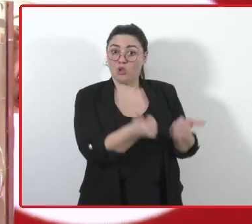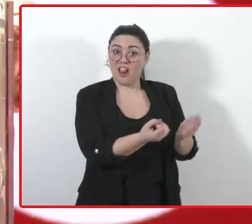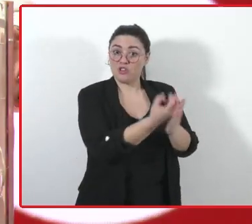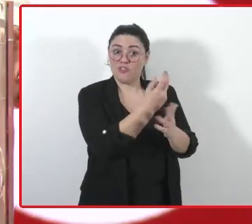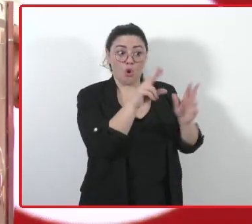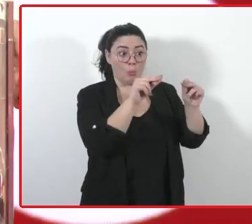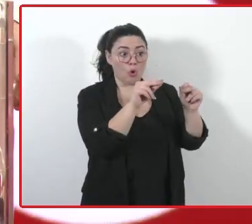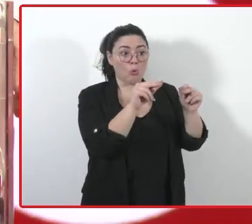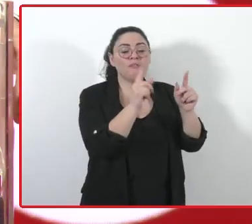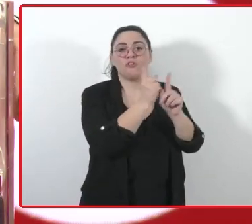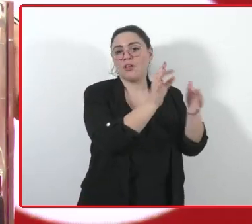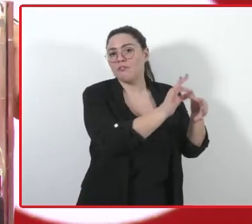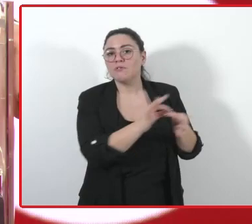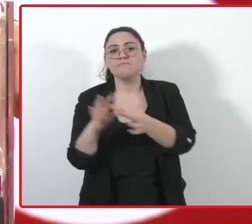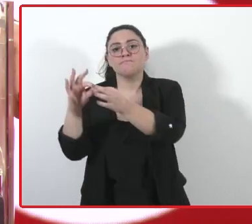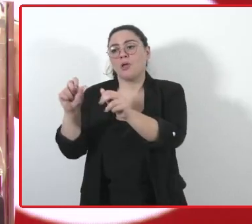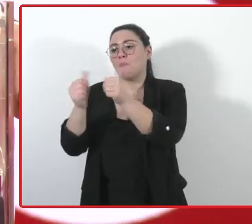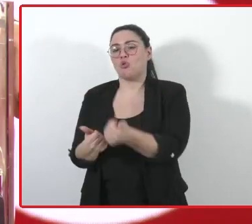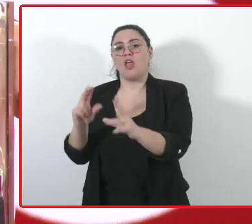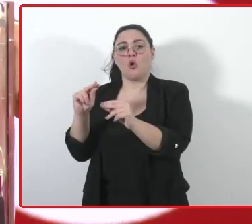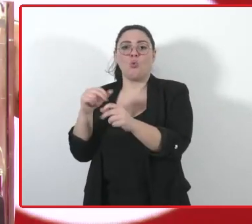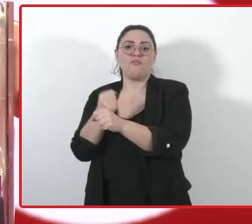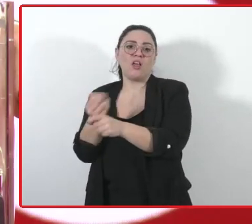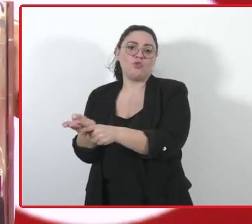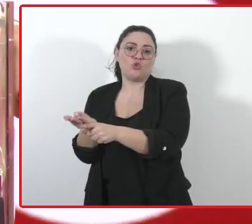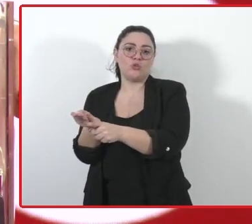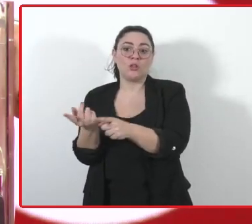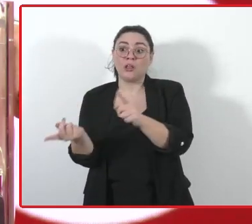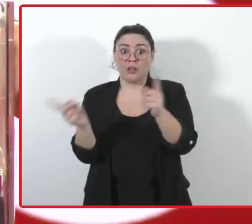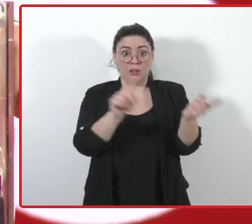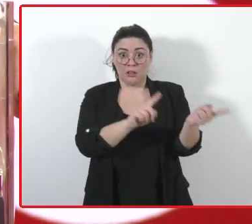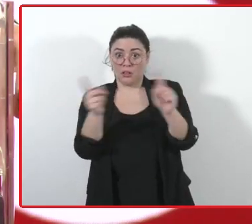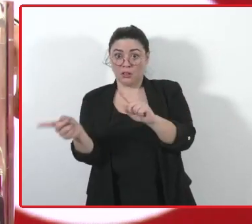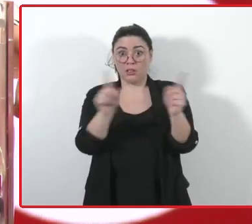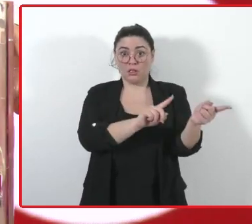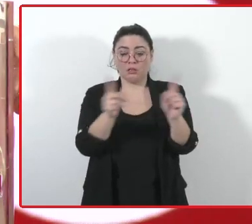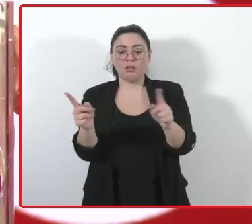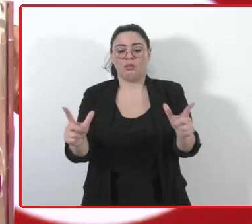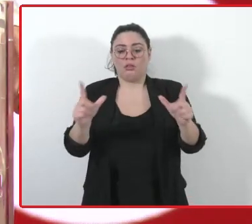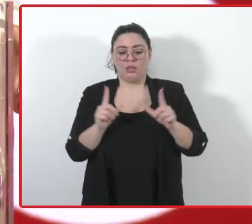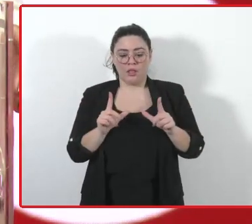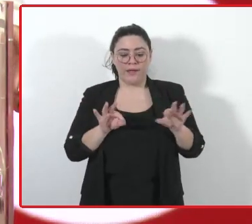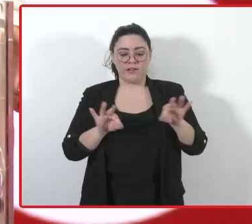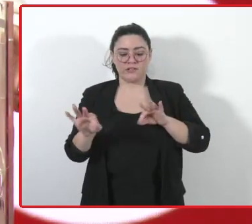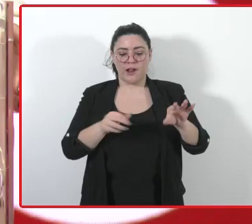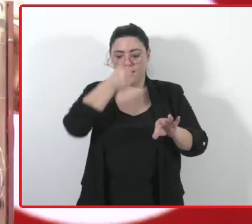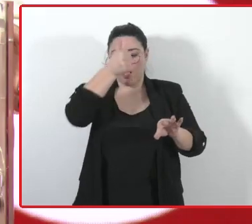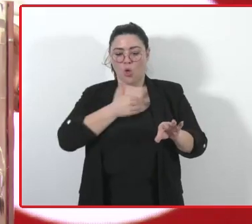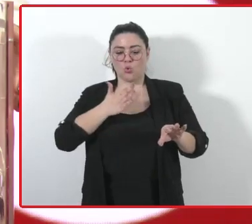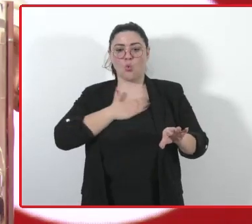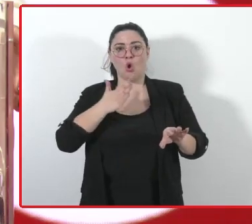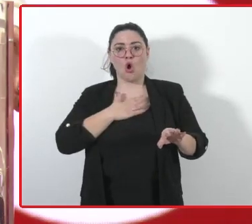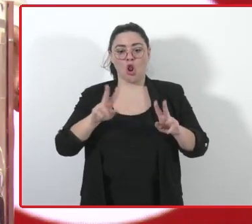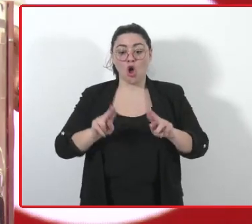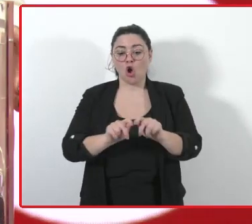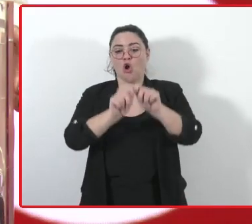di lavoro e dentro questo equazione che si determina il ruolo strategico e fondamentale del sindacato confederale